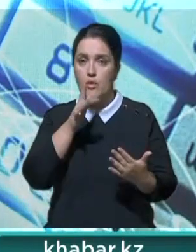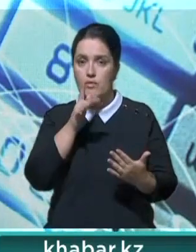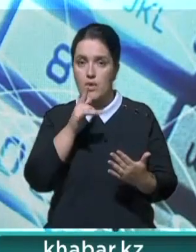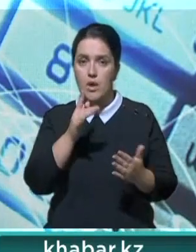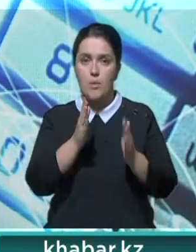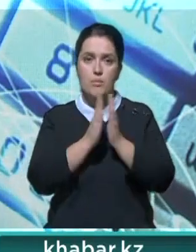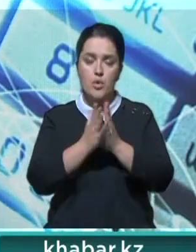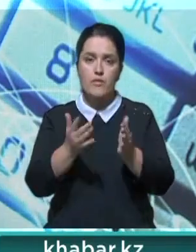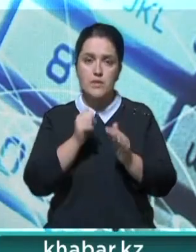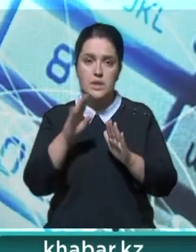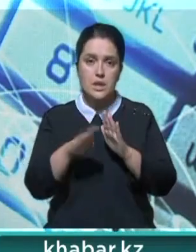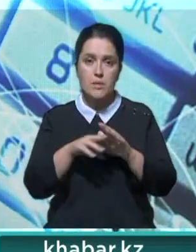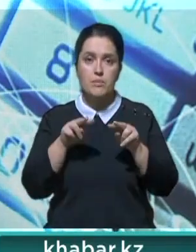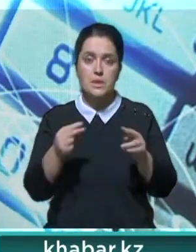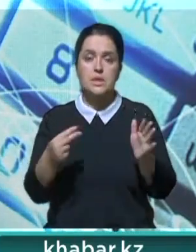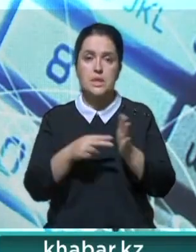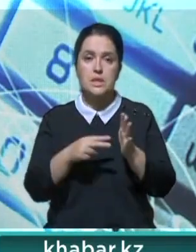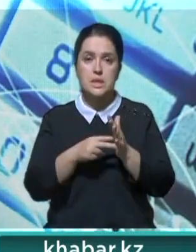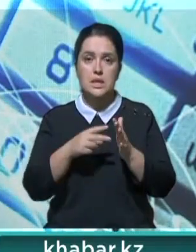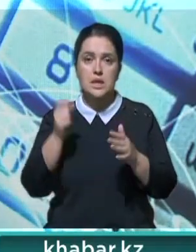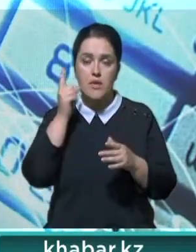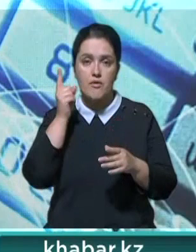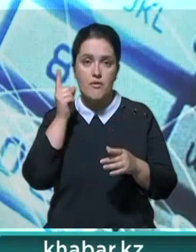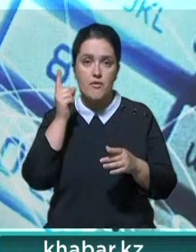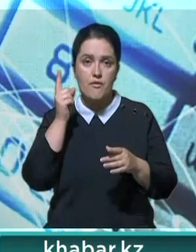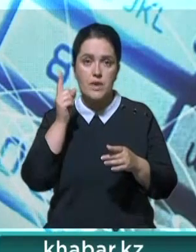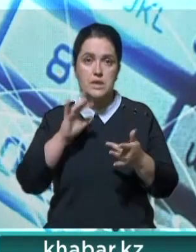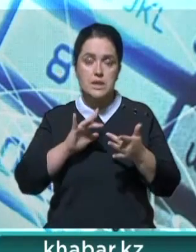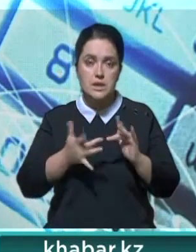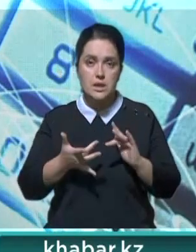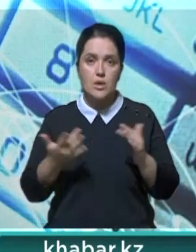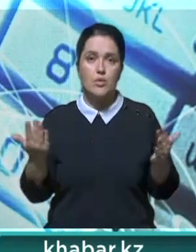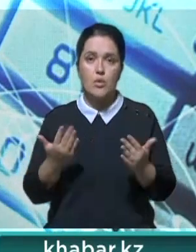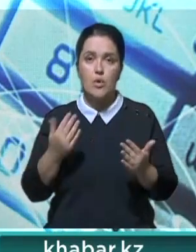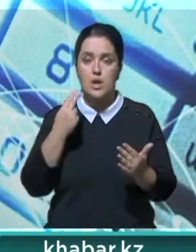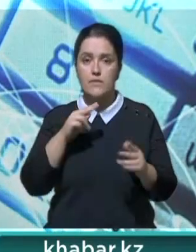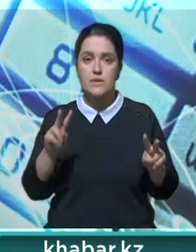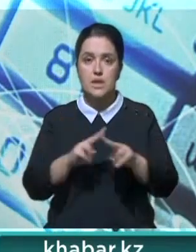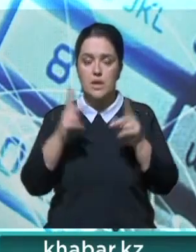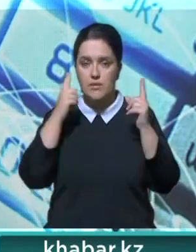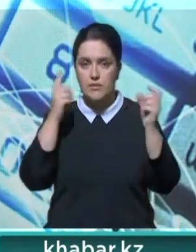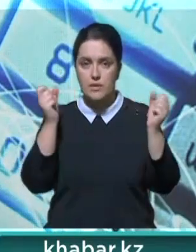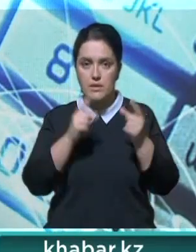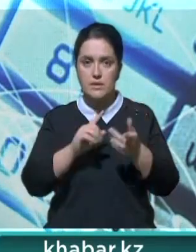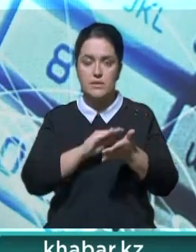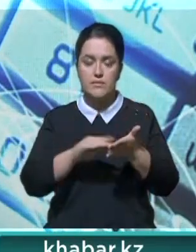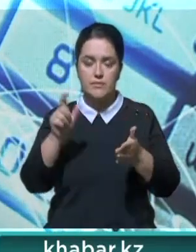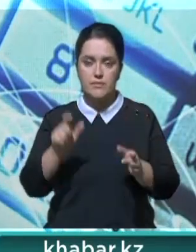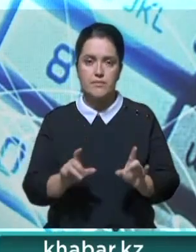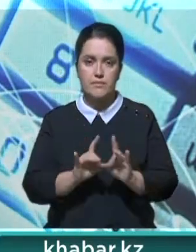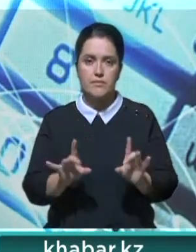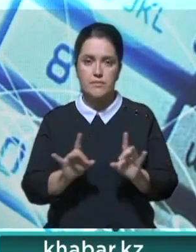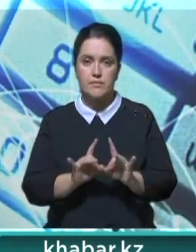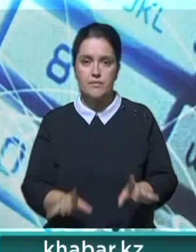какой срок антимонопольщики просят взять под контроль цены на связь и интернет, и какое сейчас у него качество в столице, выясняла моя